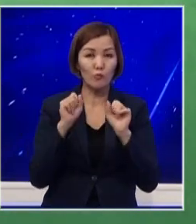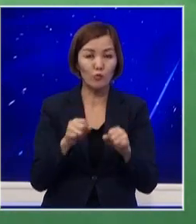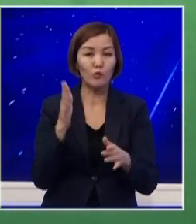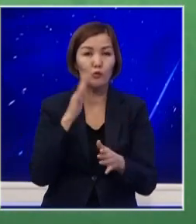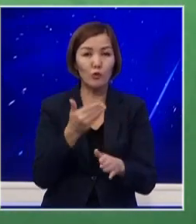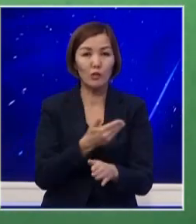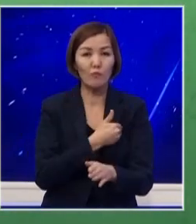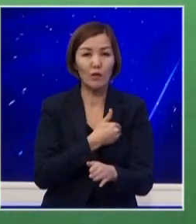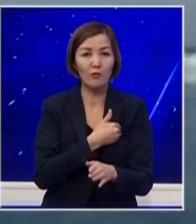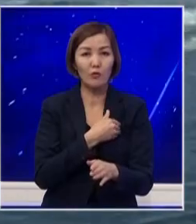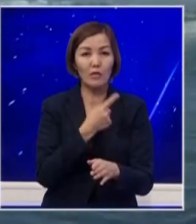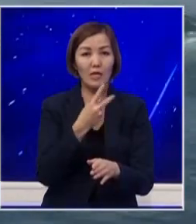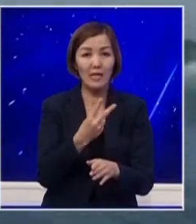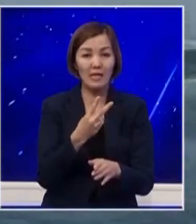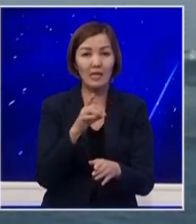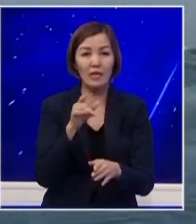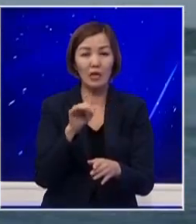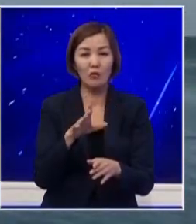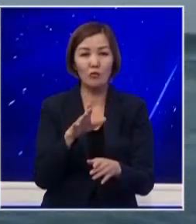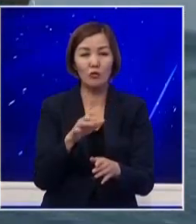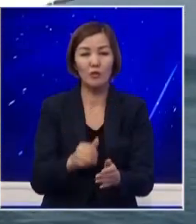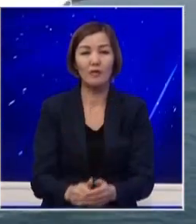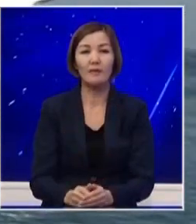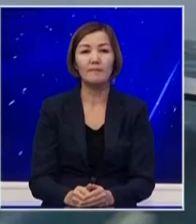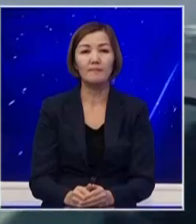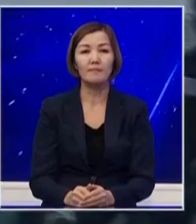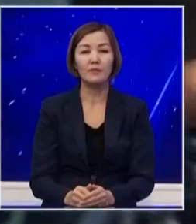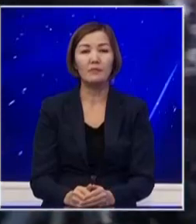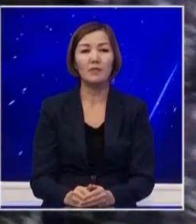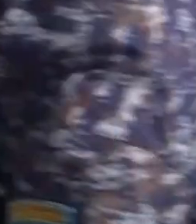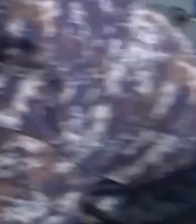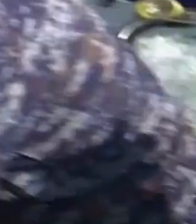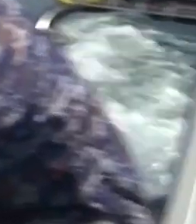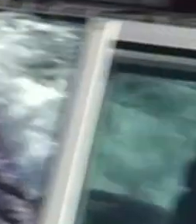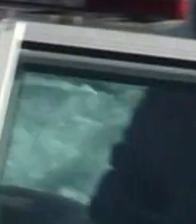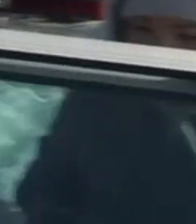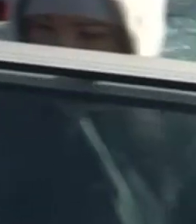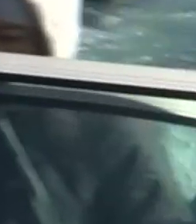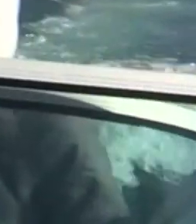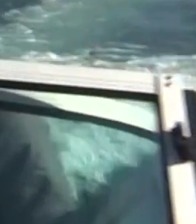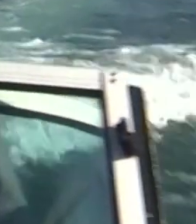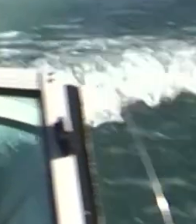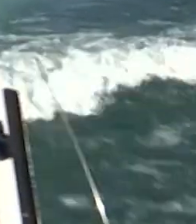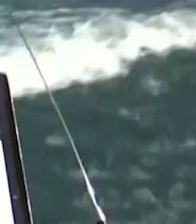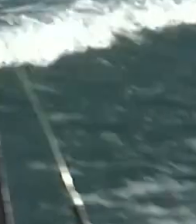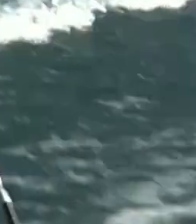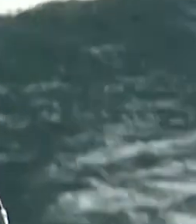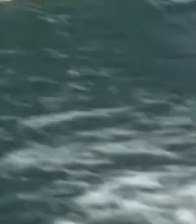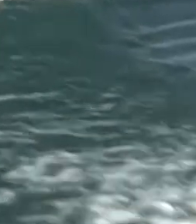судың температурасы небәрі 2 градусты көрсетіп тұр. Ақбота Оралғыз, Айсұл Жандосова, Жайдарбек Нұрбек, Жетісу арнасы.